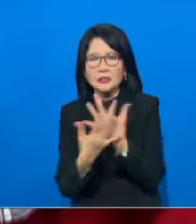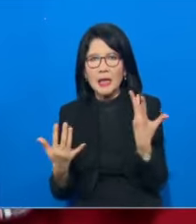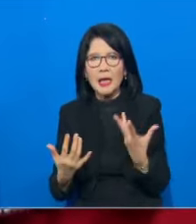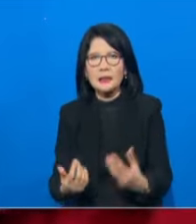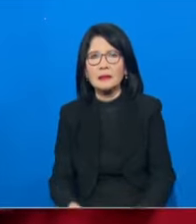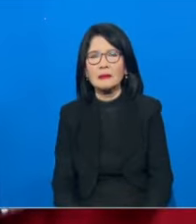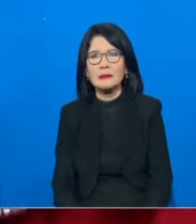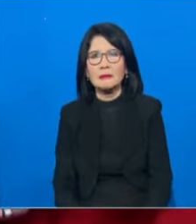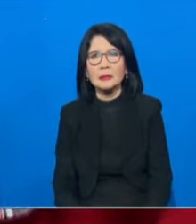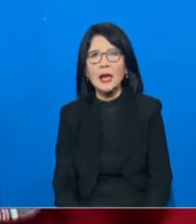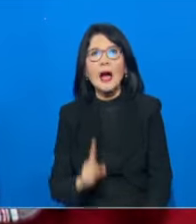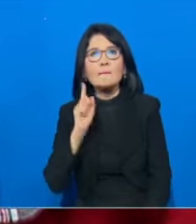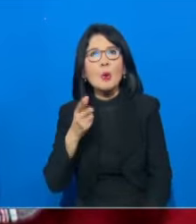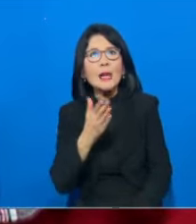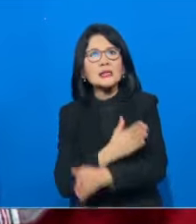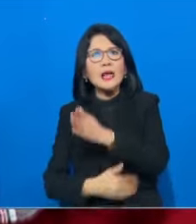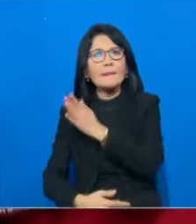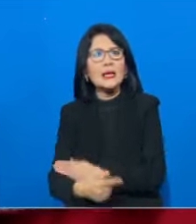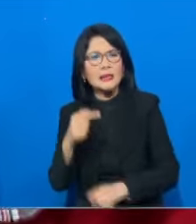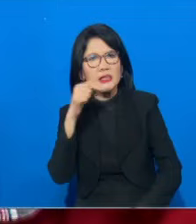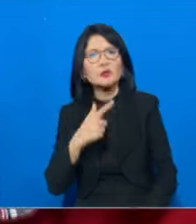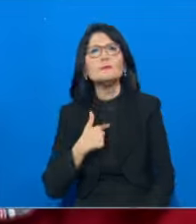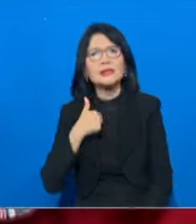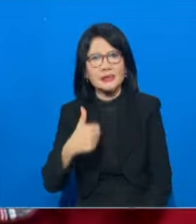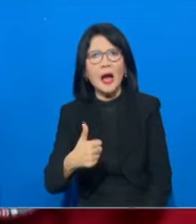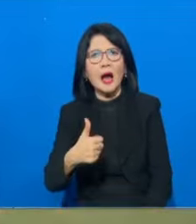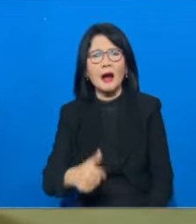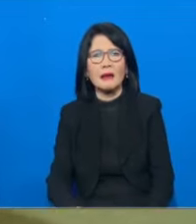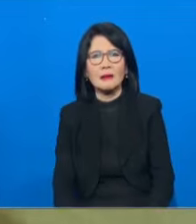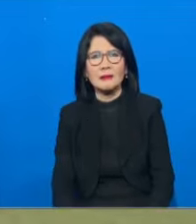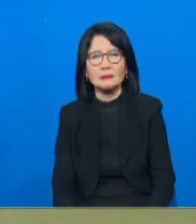bahwa disabilitas itu juga bisa